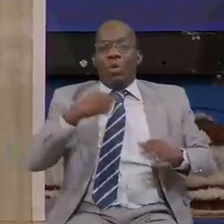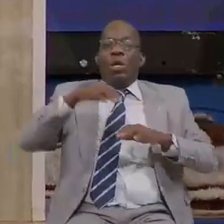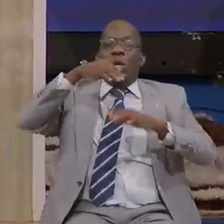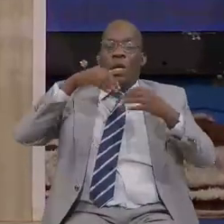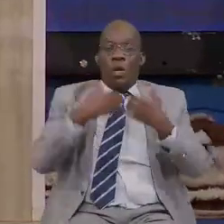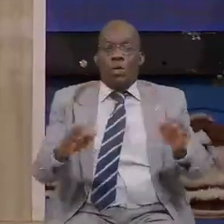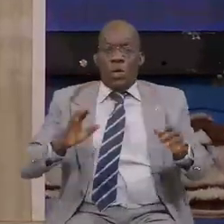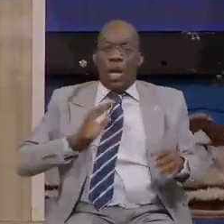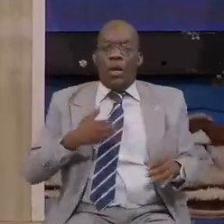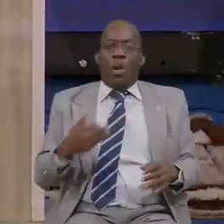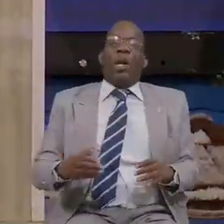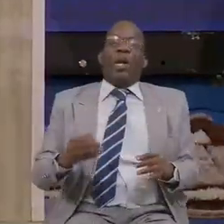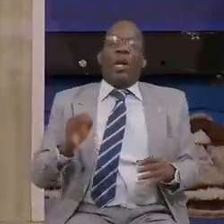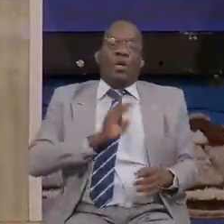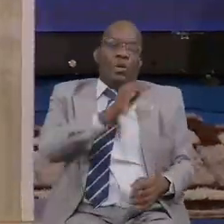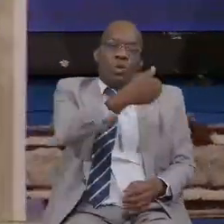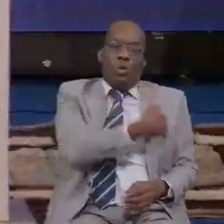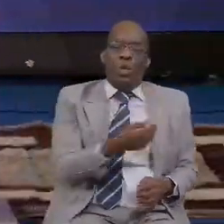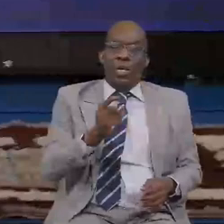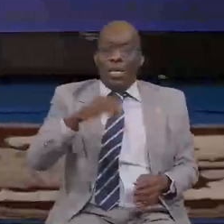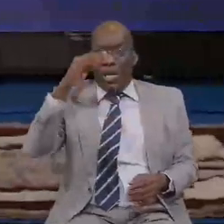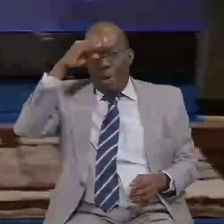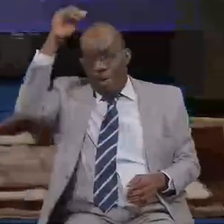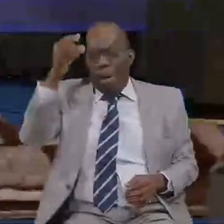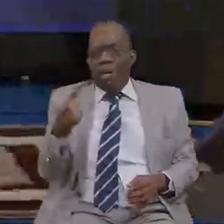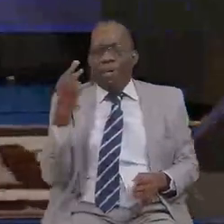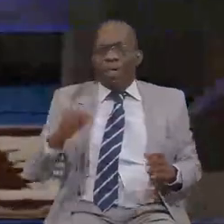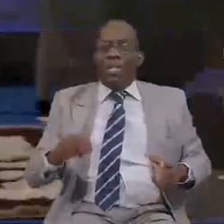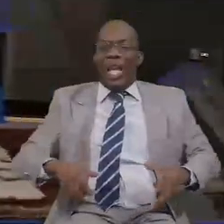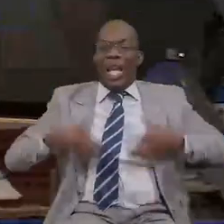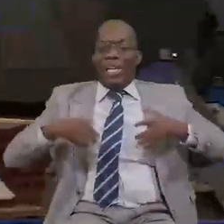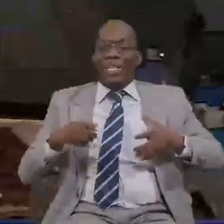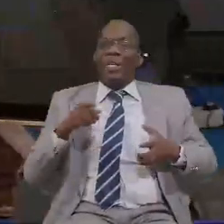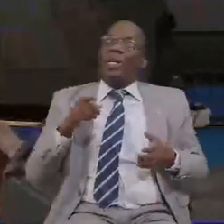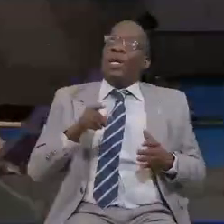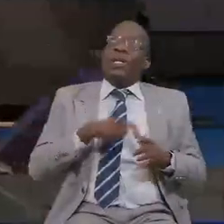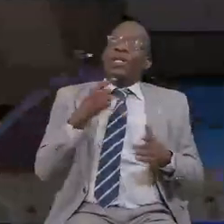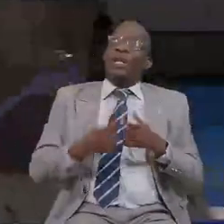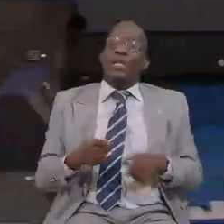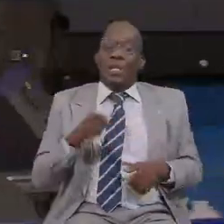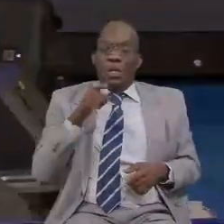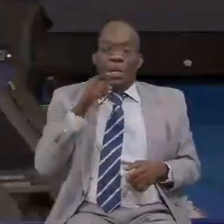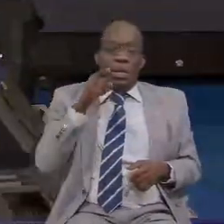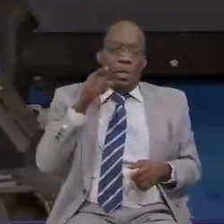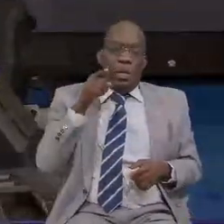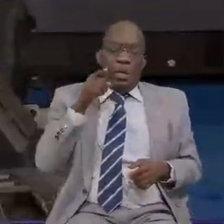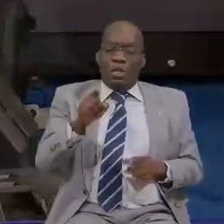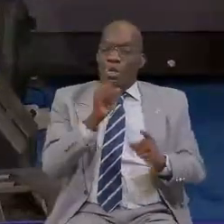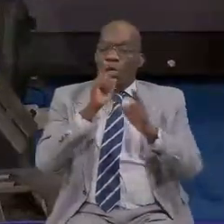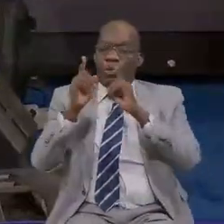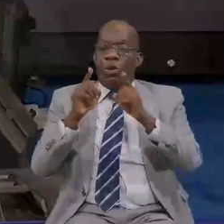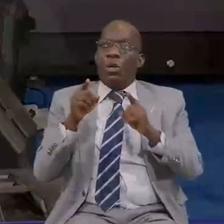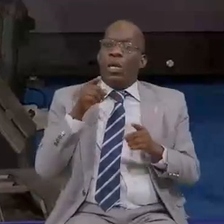nous pouvons même perdre notre âme. Le monsieur était en colère. Il a parlé. Il a frappé le rocher deux